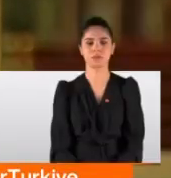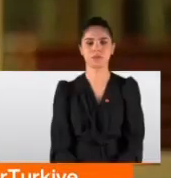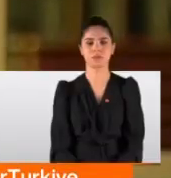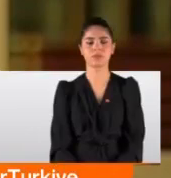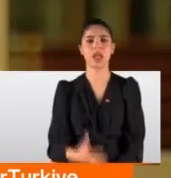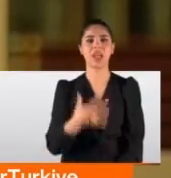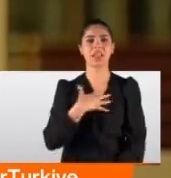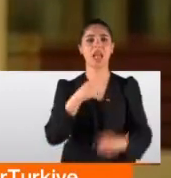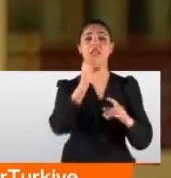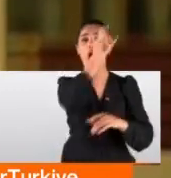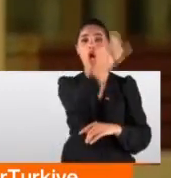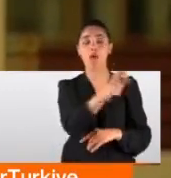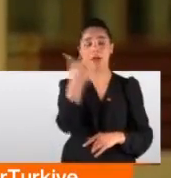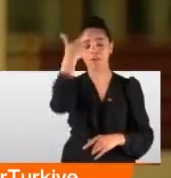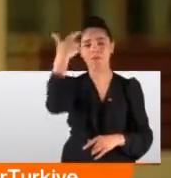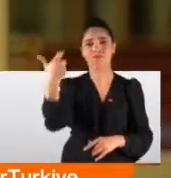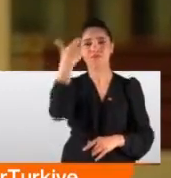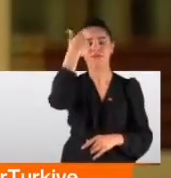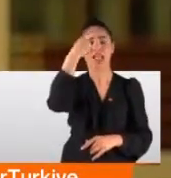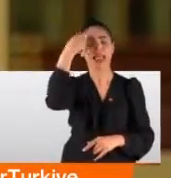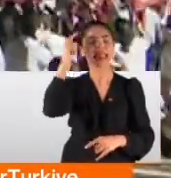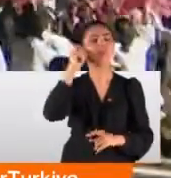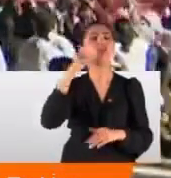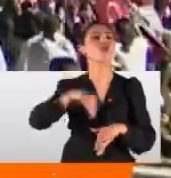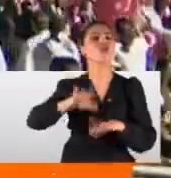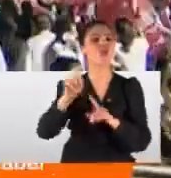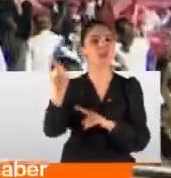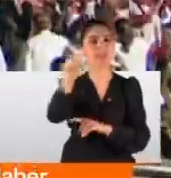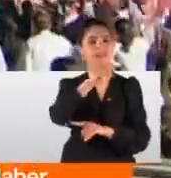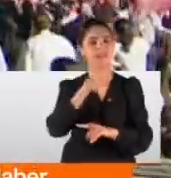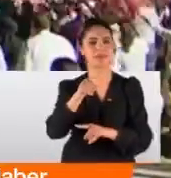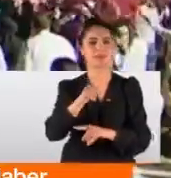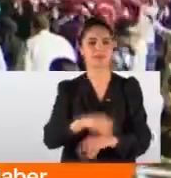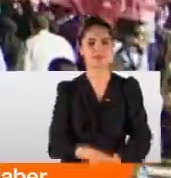alınlarının ortasından vuracağına ihtimal vermemişlerdi.